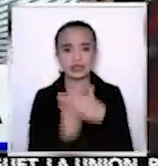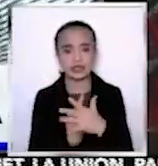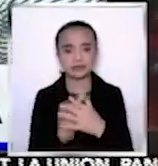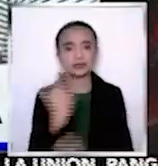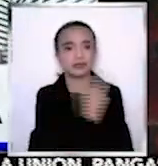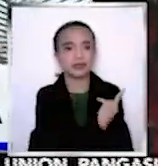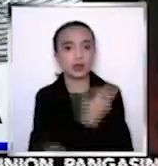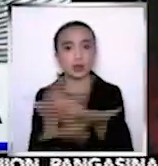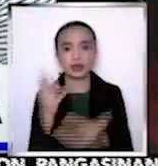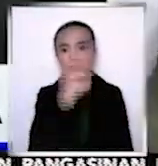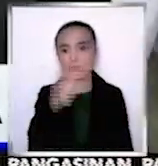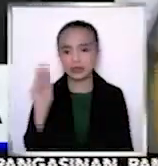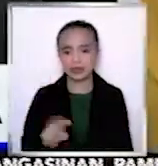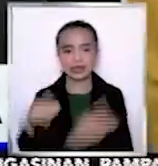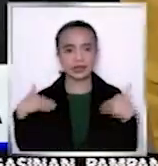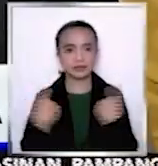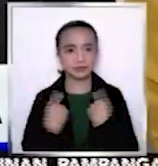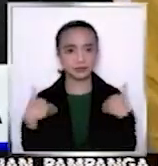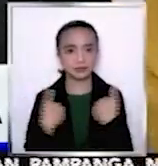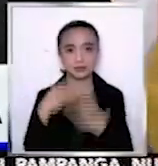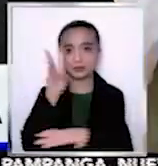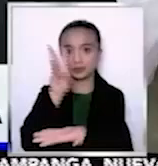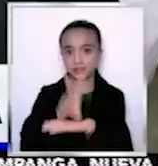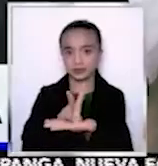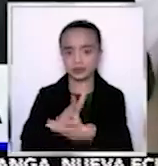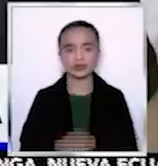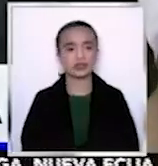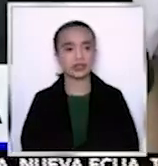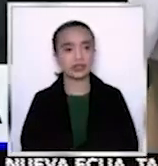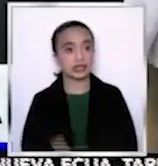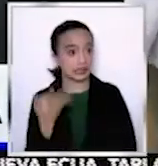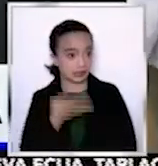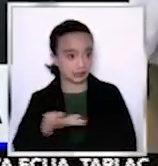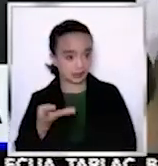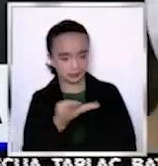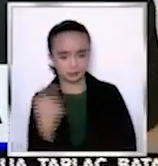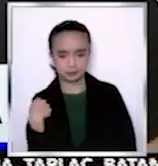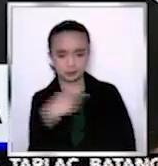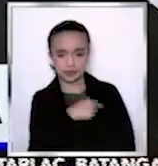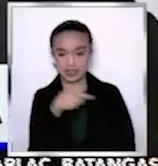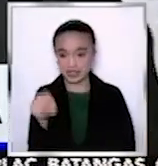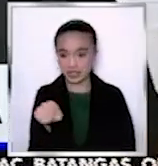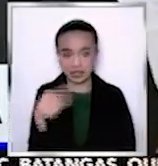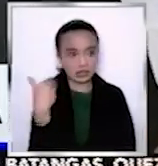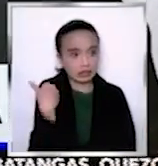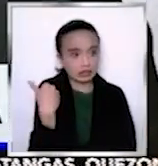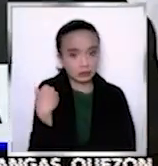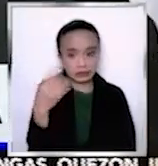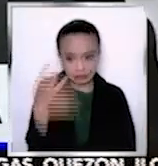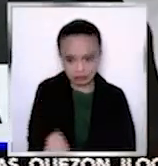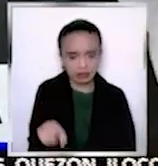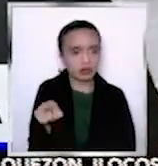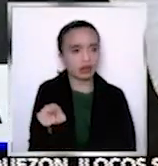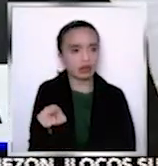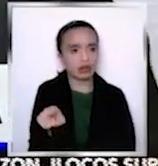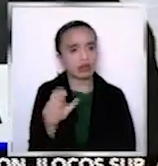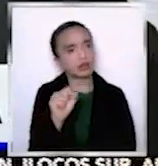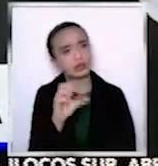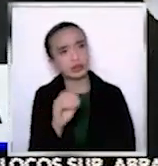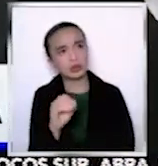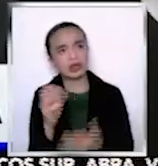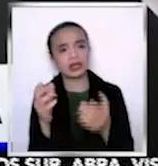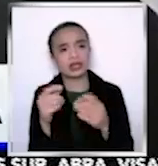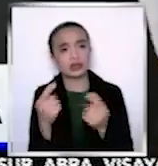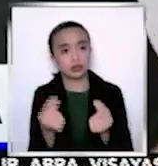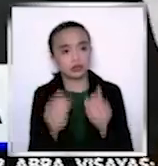Zoo. Apat kami sa family, so siya na lang yung wala. Tsaka para at least ano, ma-prepare ko na rin